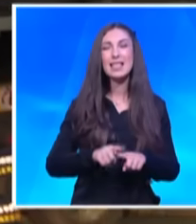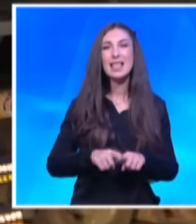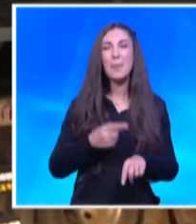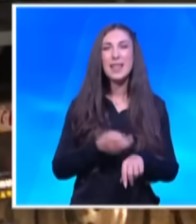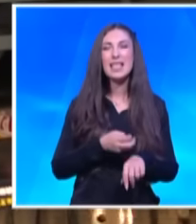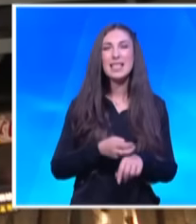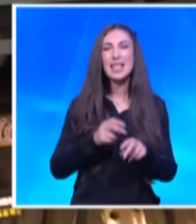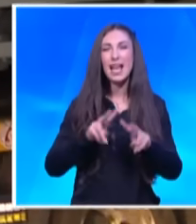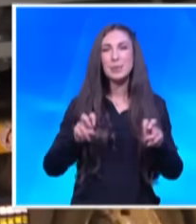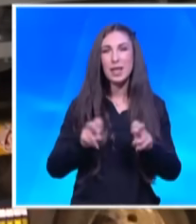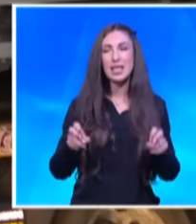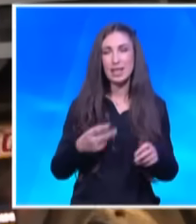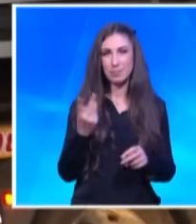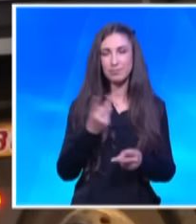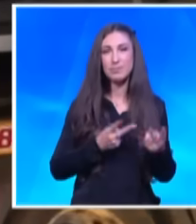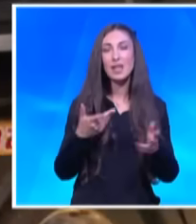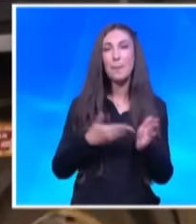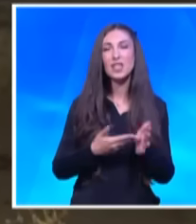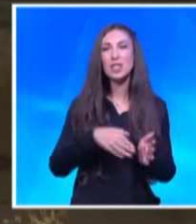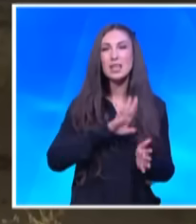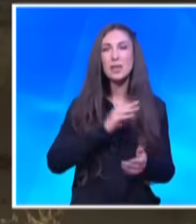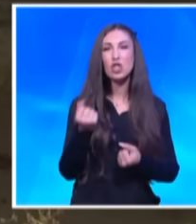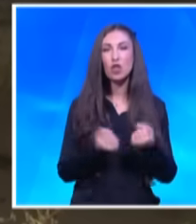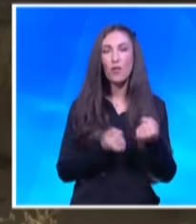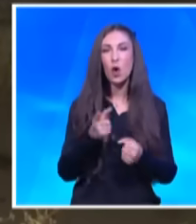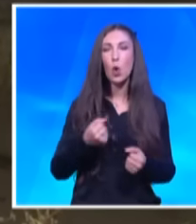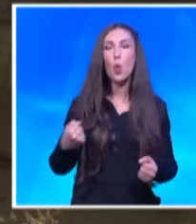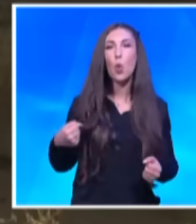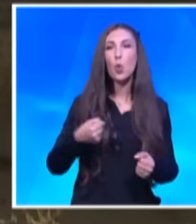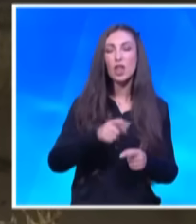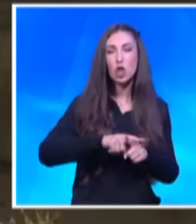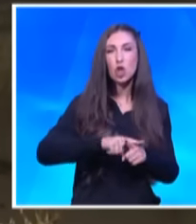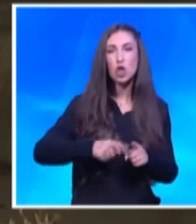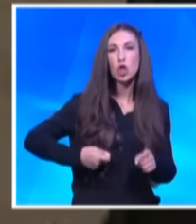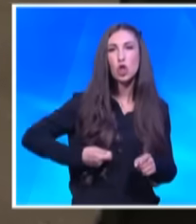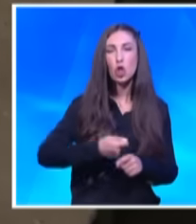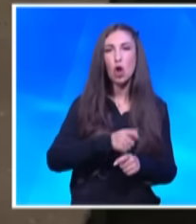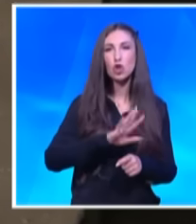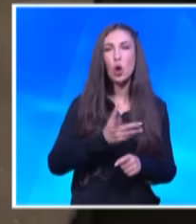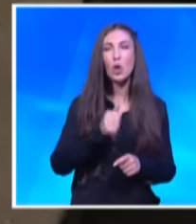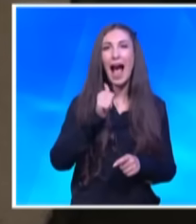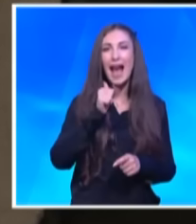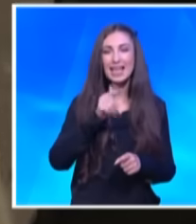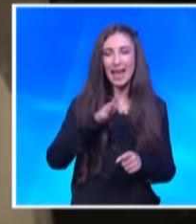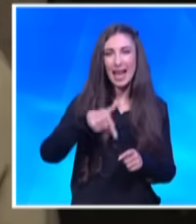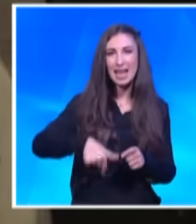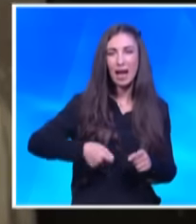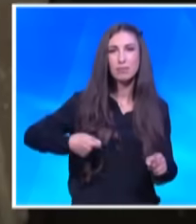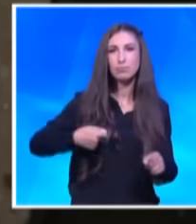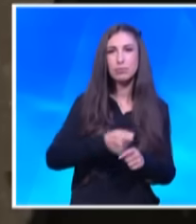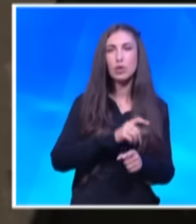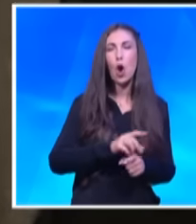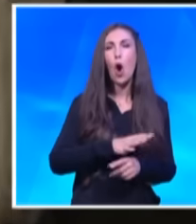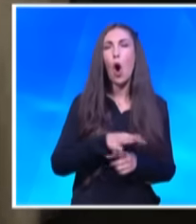Съдебно-медицинската експертиза е установила, че причина за смъртта на шофьора е удар с нож, който е разрязал артерия на прасеца и е довел до